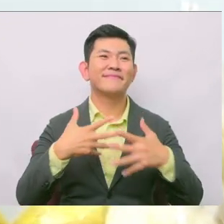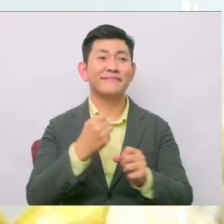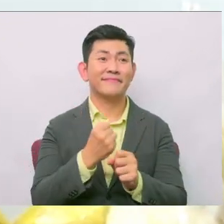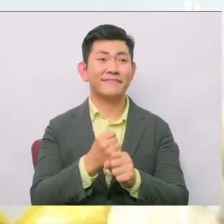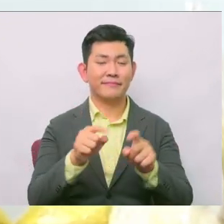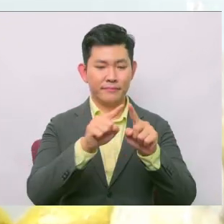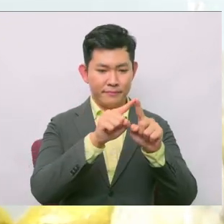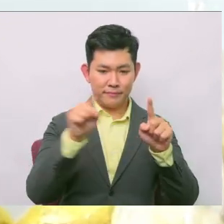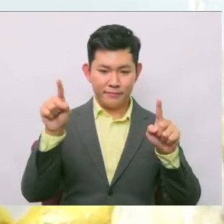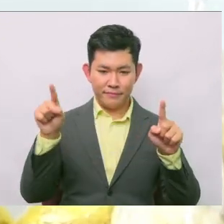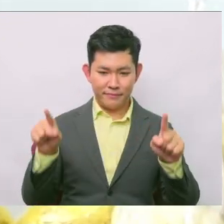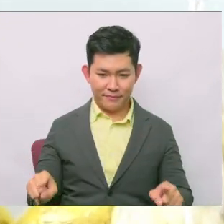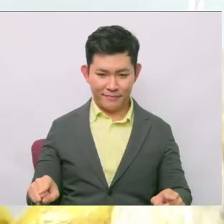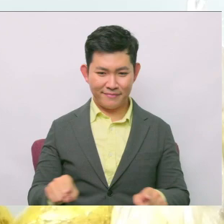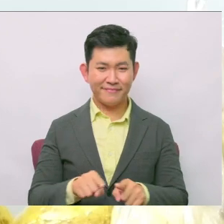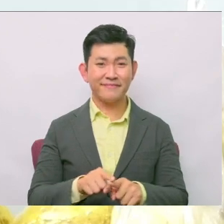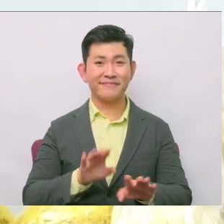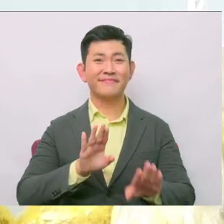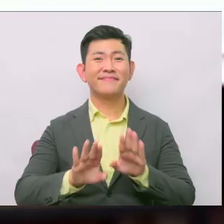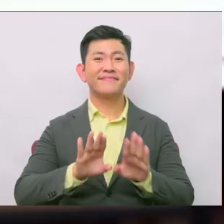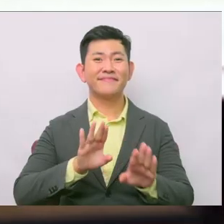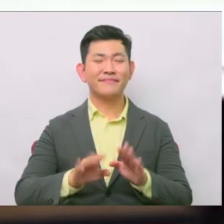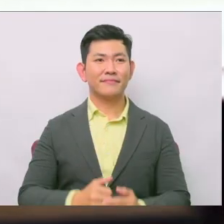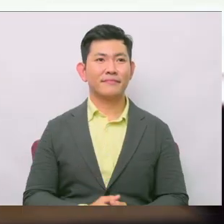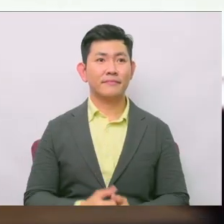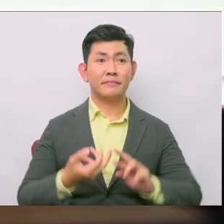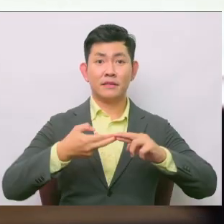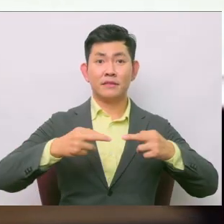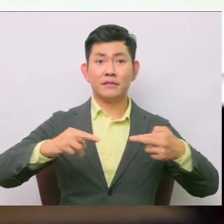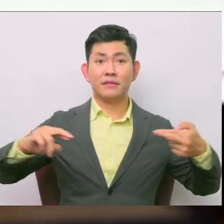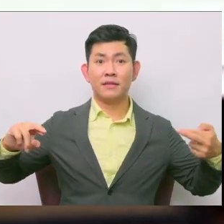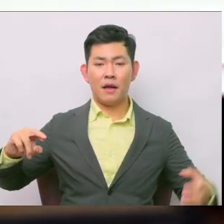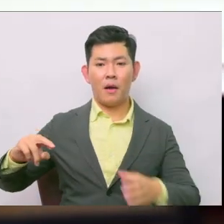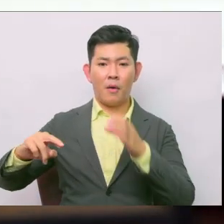คะแล้วก็มีเชือกเพื่อจะเอาไว้มัดนะคะ